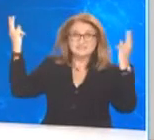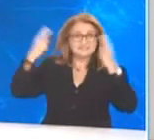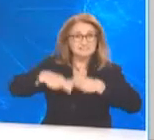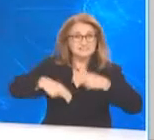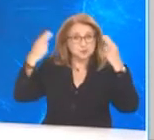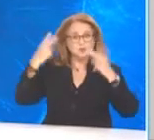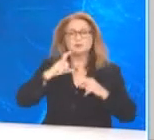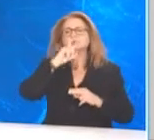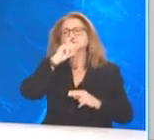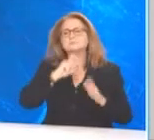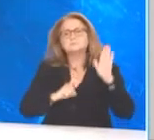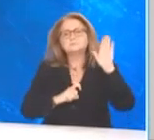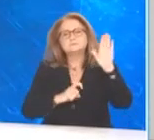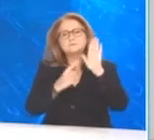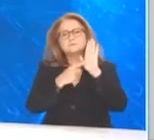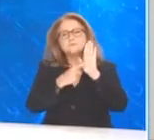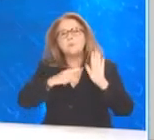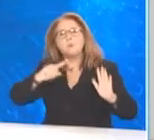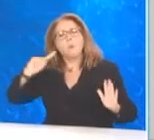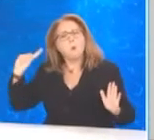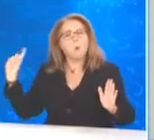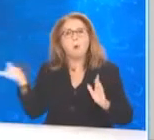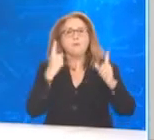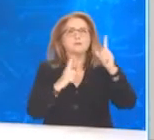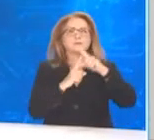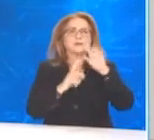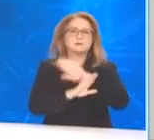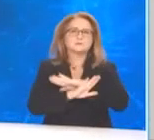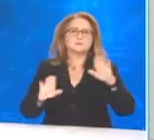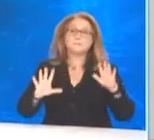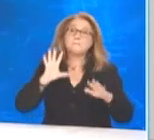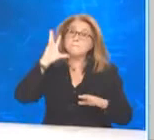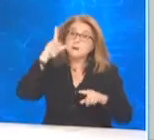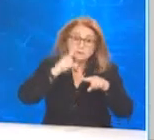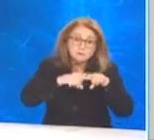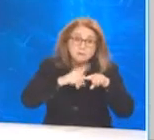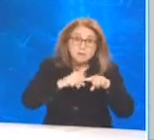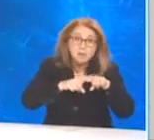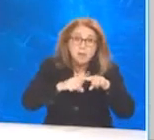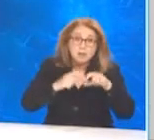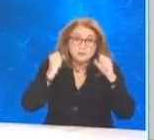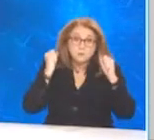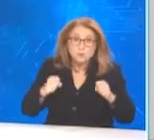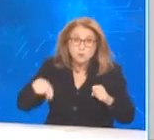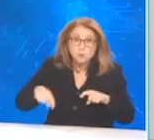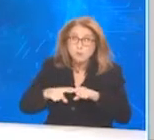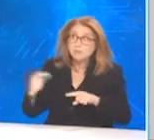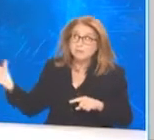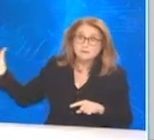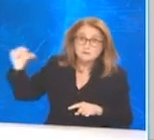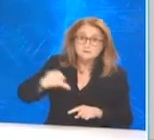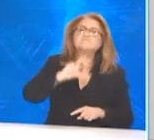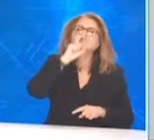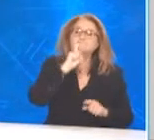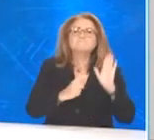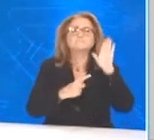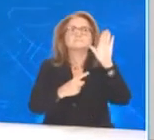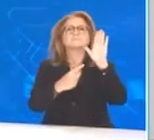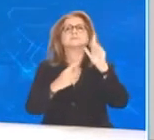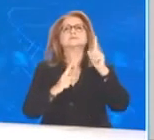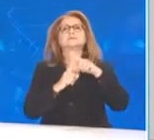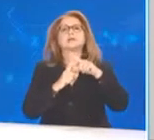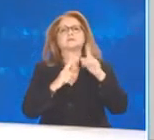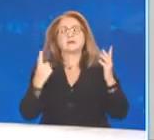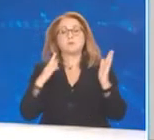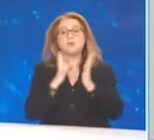για όλους, και για τους Έλληνες πολίτες και για όσους έχουν άδεια διαμονής από τις 17 Αυγούστου. Το τεστ πρέπει να